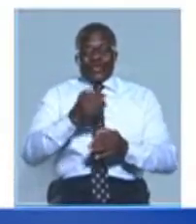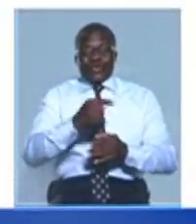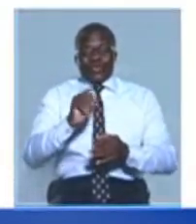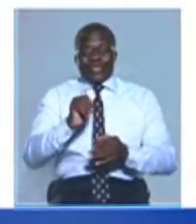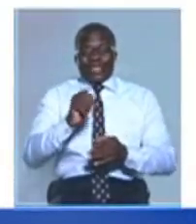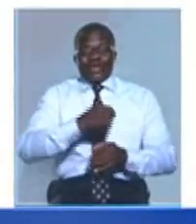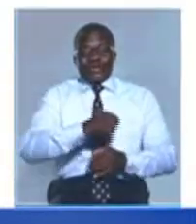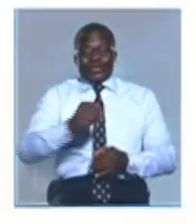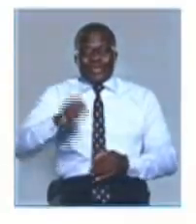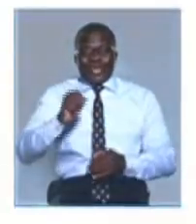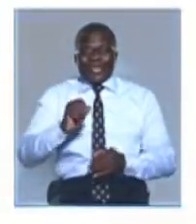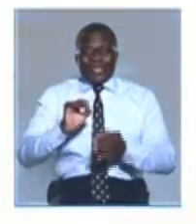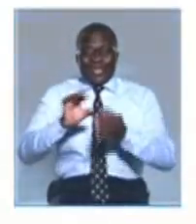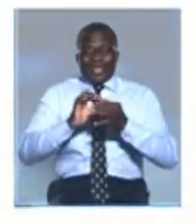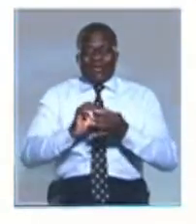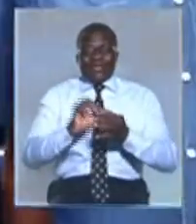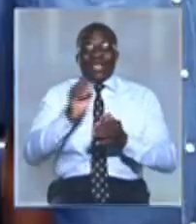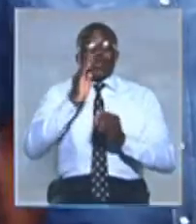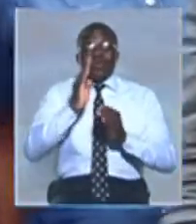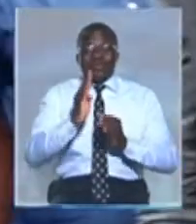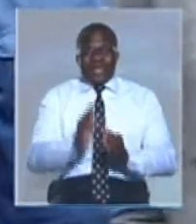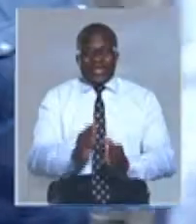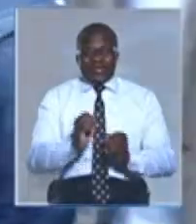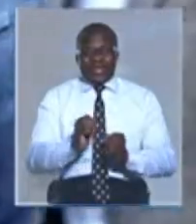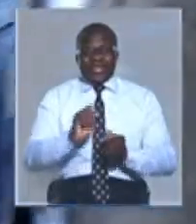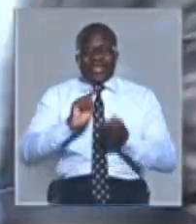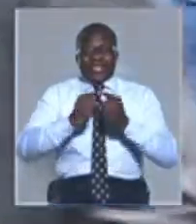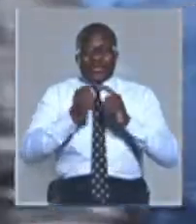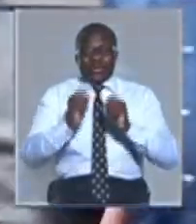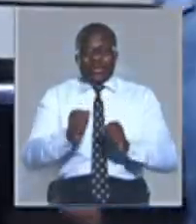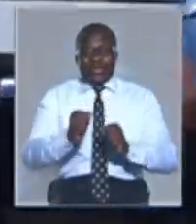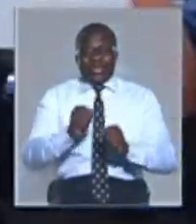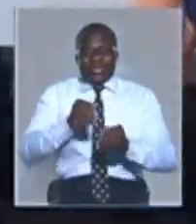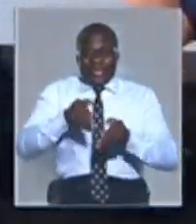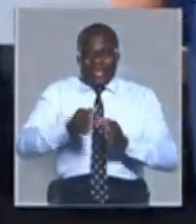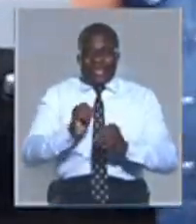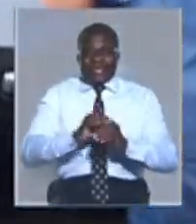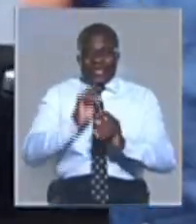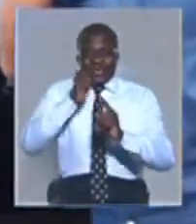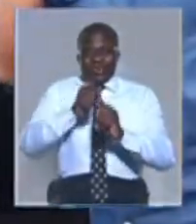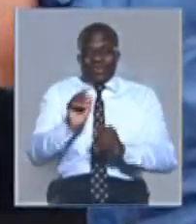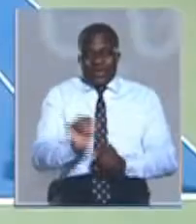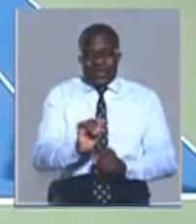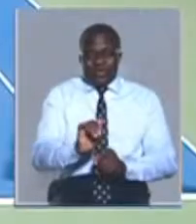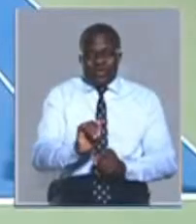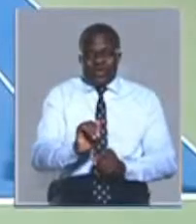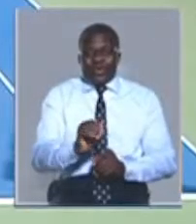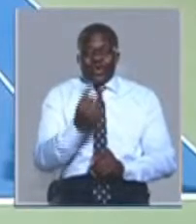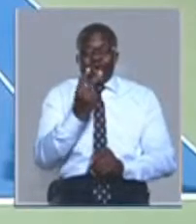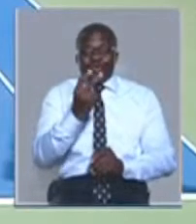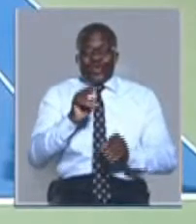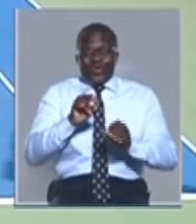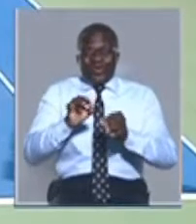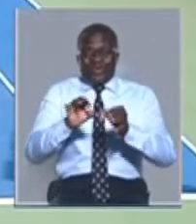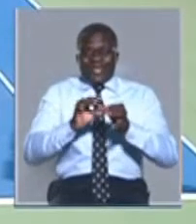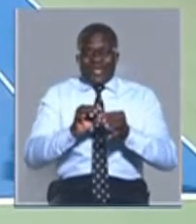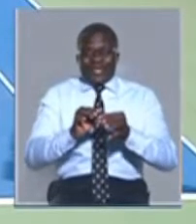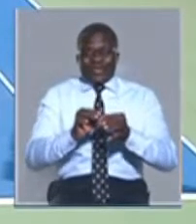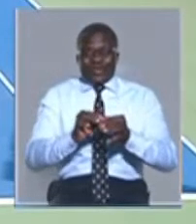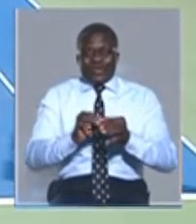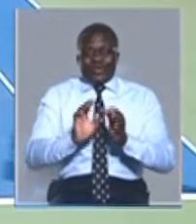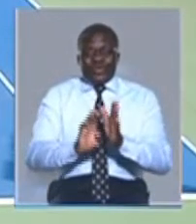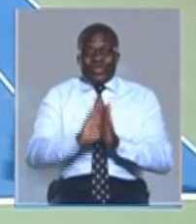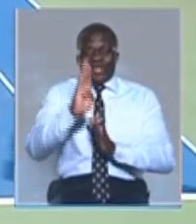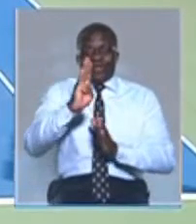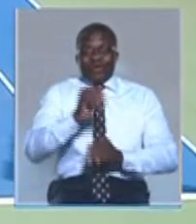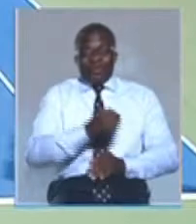tennis et la Fédération béninoise. Ce partenariat est axé sur un objectif commun aux deux fédérations. C'est celui du